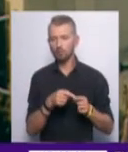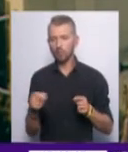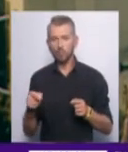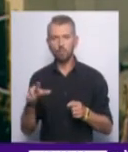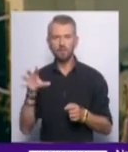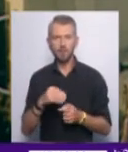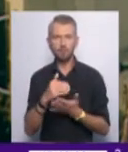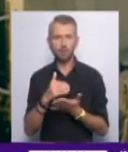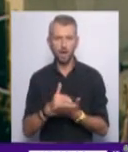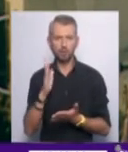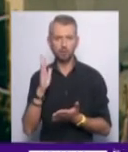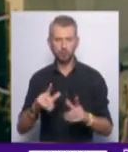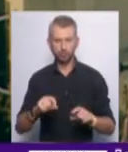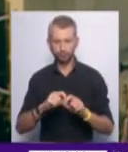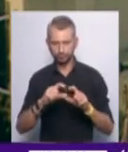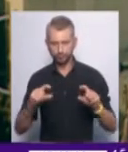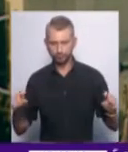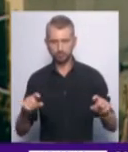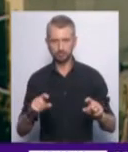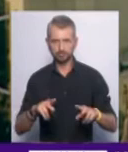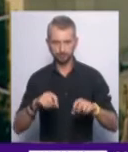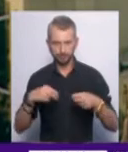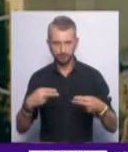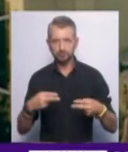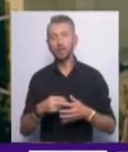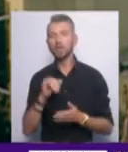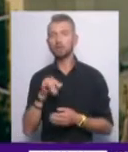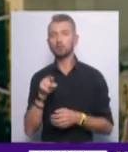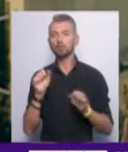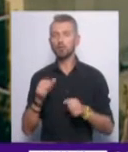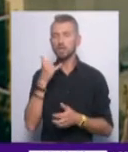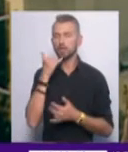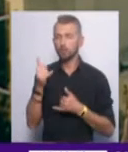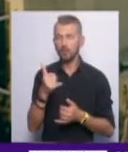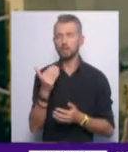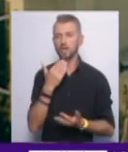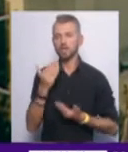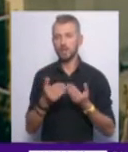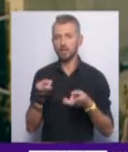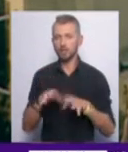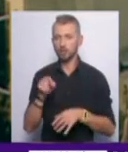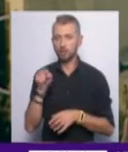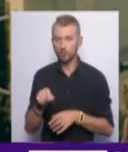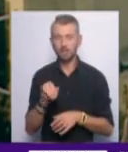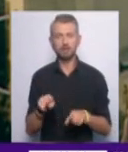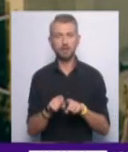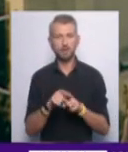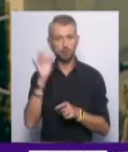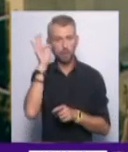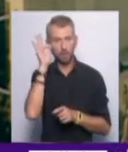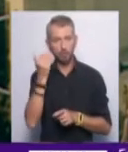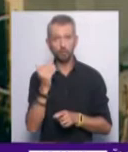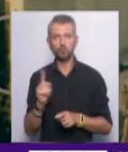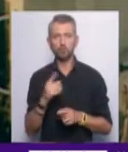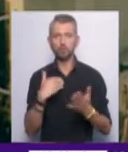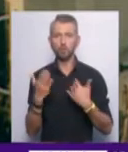ефіру будуть на ваших екранах, тож ви зможете одразу телефонувати і звернення ваші залишати і туди. Ну і так само нагадаю вам традиційно,